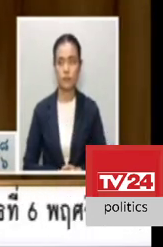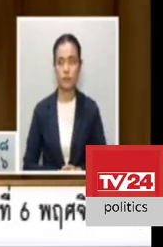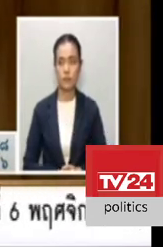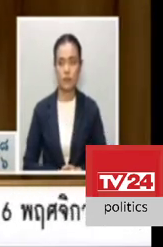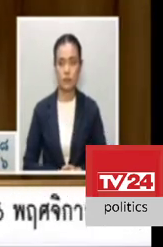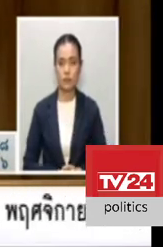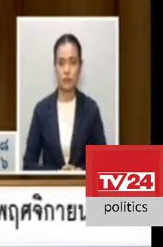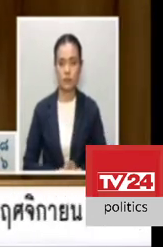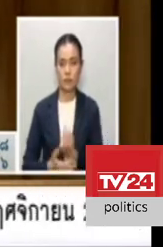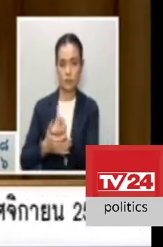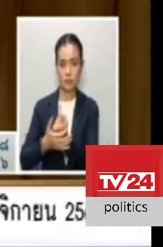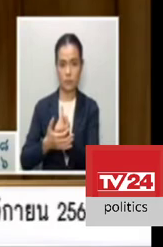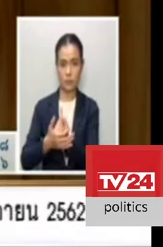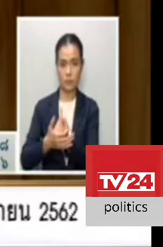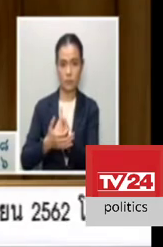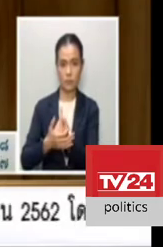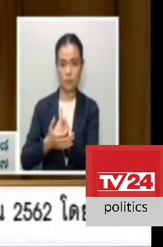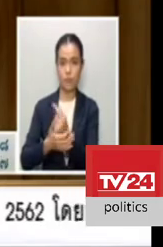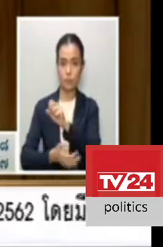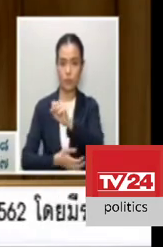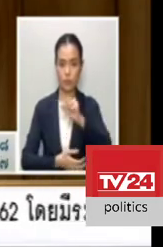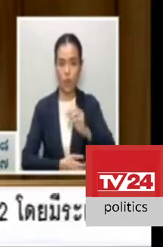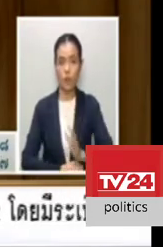ฎรผู้ทรงเกียรติทั้งหลาย